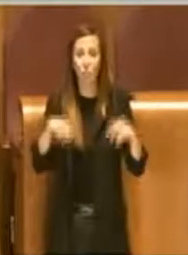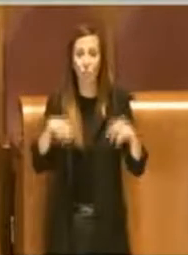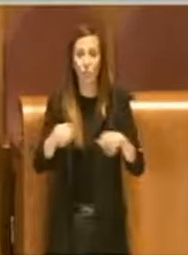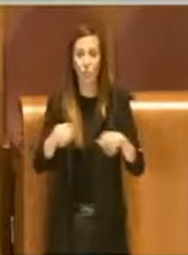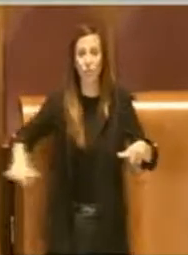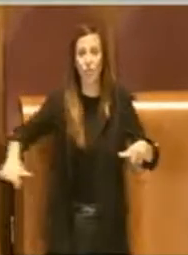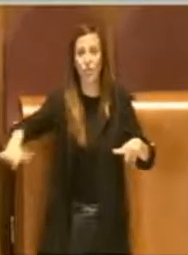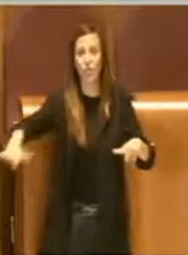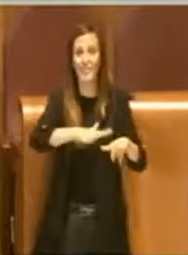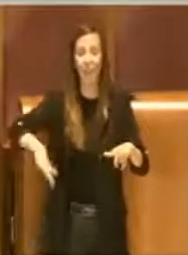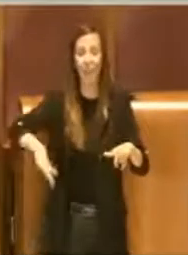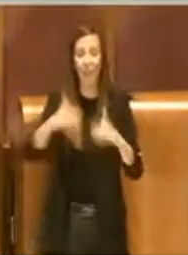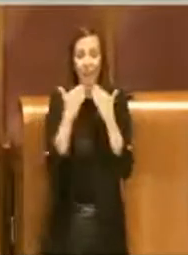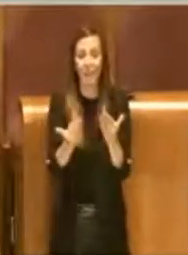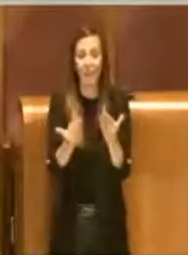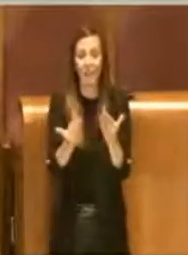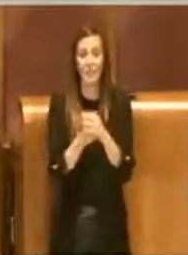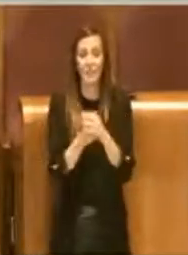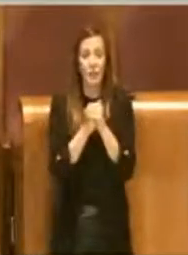Grazie.